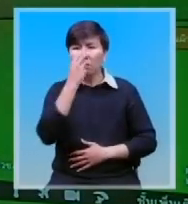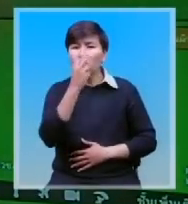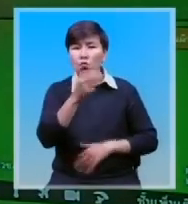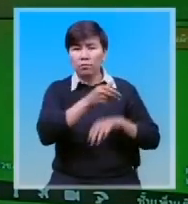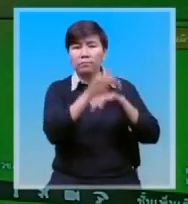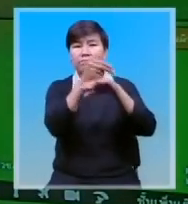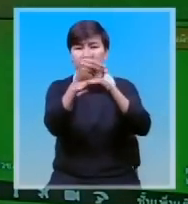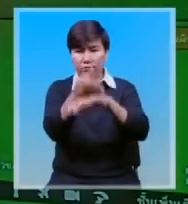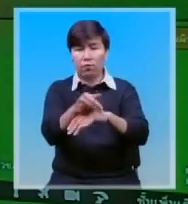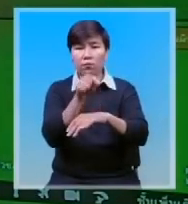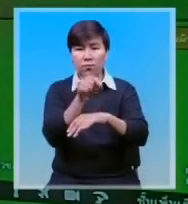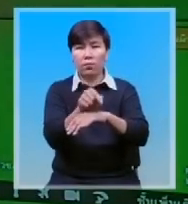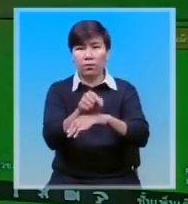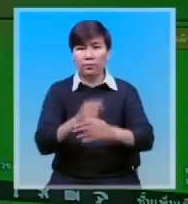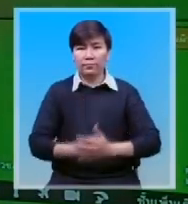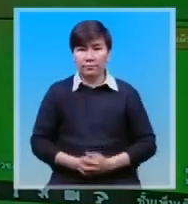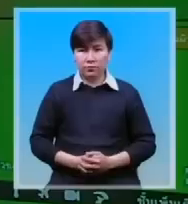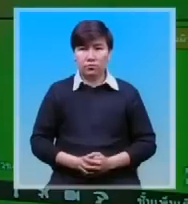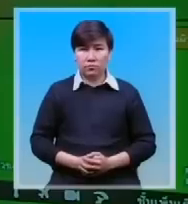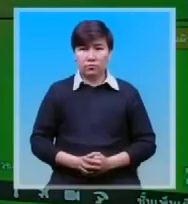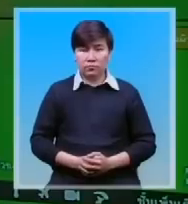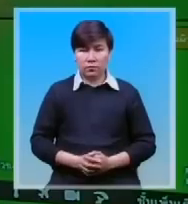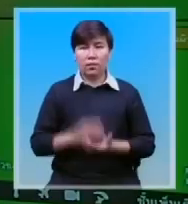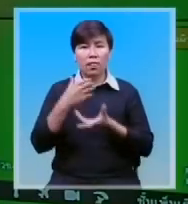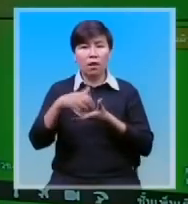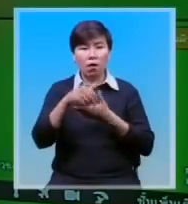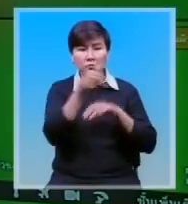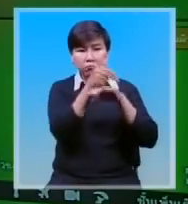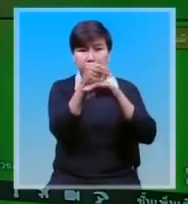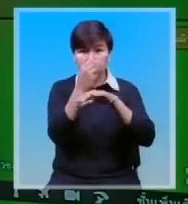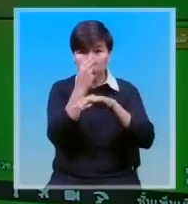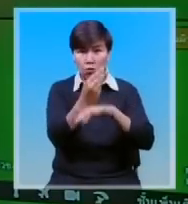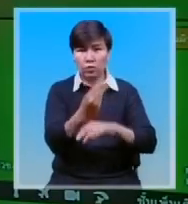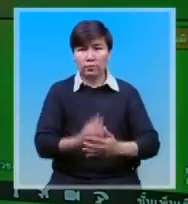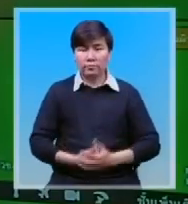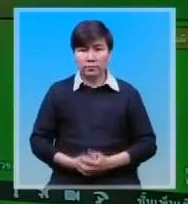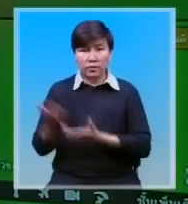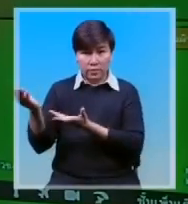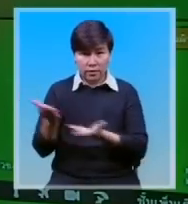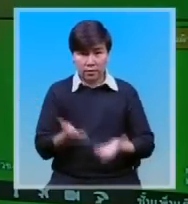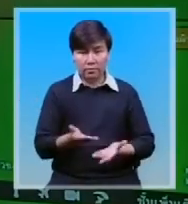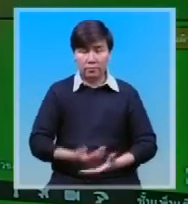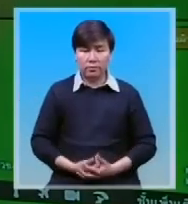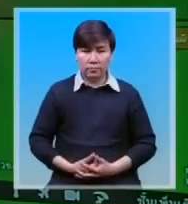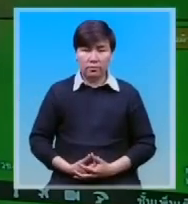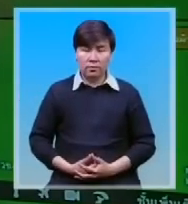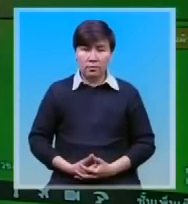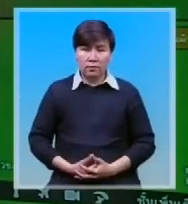ลองไปติดตามพร้อมๆกันจากการรายงานของคุณพัศนันท์ช่างคิดค่ะเชิญคุณพัศนันท์ค่ะ เชิญครับ